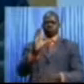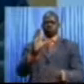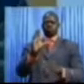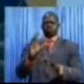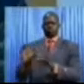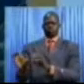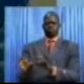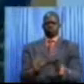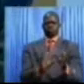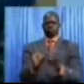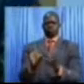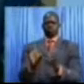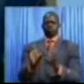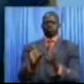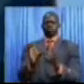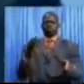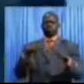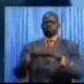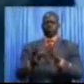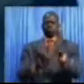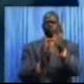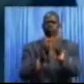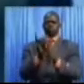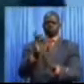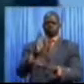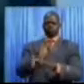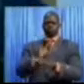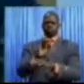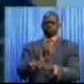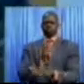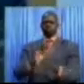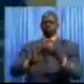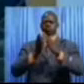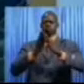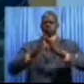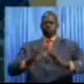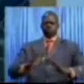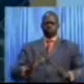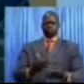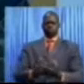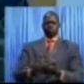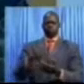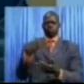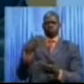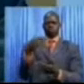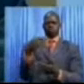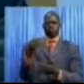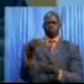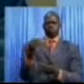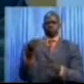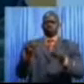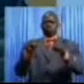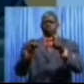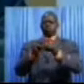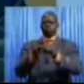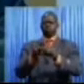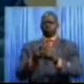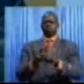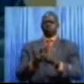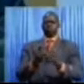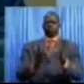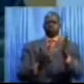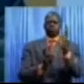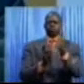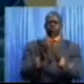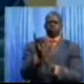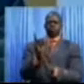réalisés dans l'édification de la Côte d'Ivoire de paix et de prospérité, ainsi que l'intensification des